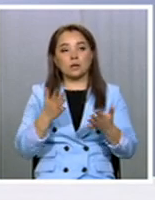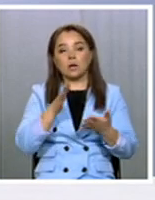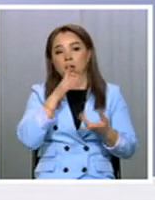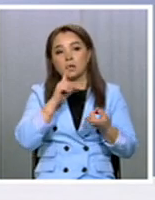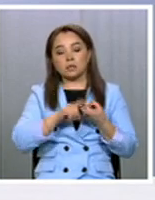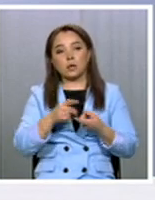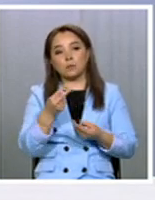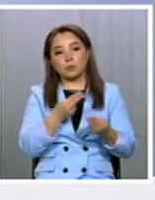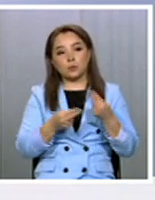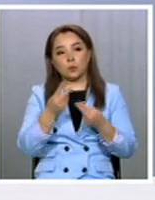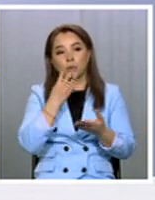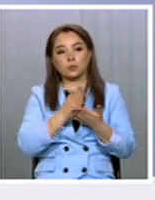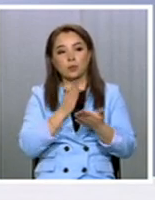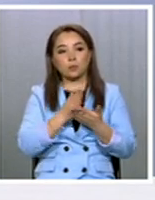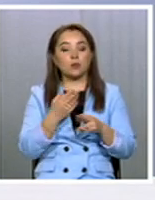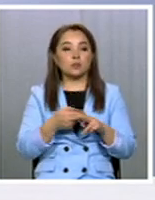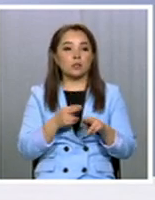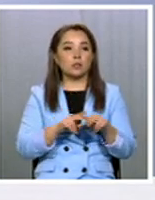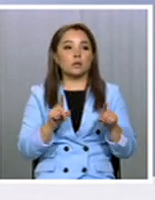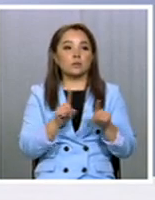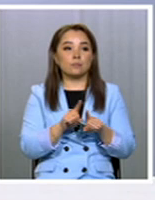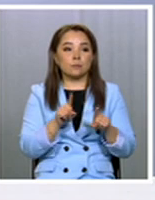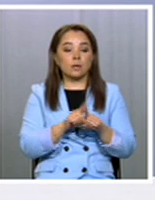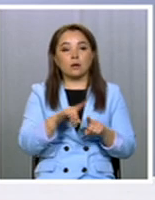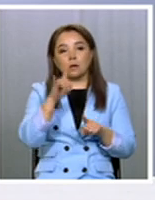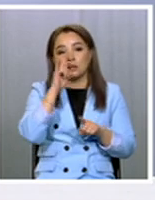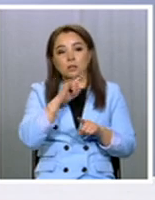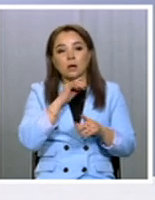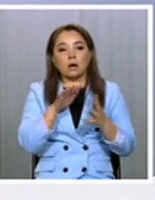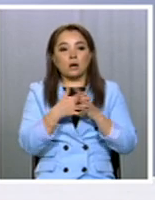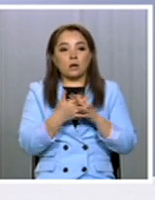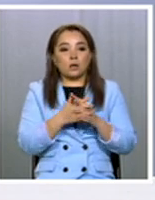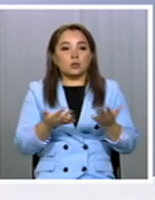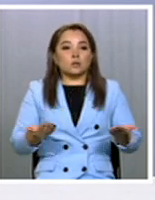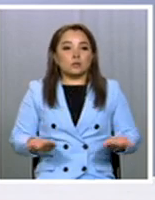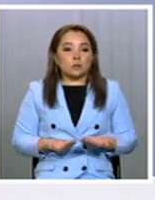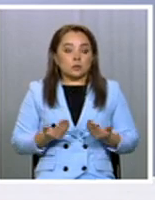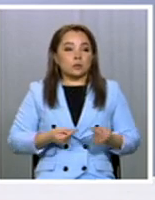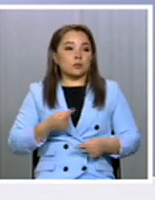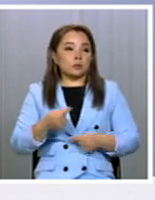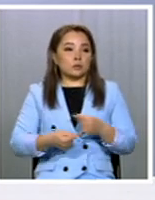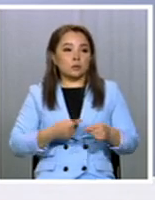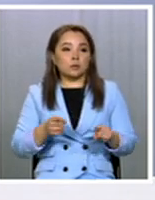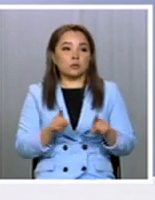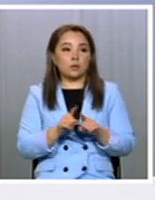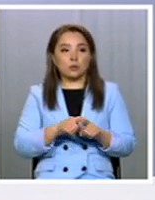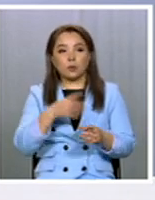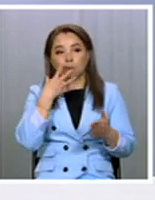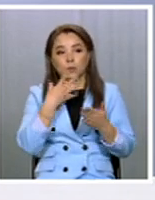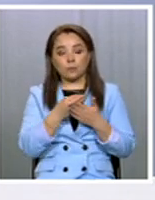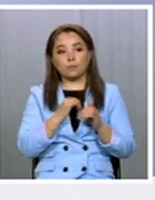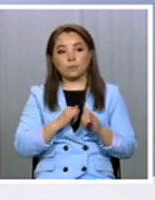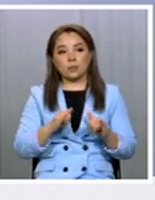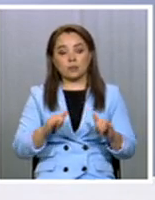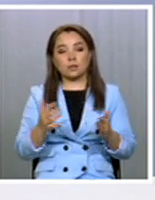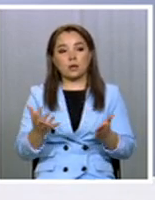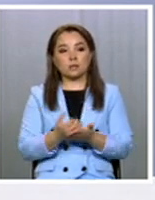бейнеленген болатын. Сонымен қатар Қазақ ауылындағы тұрмыс тіршілігі өзіндік өрнек тапты.